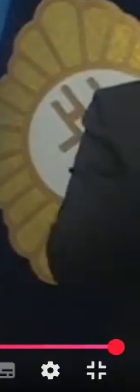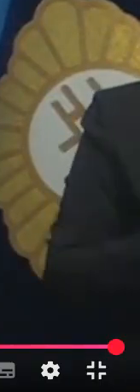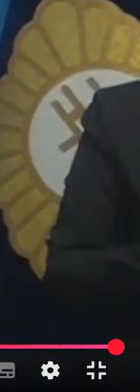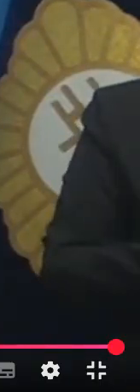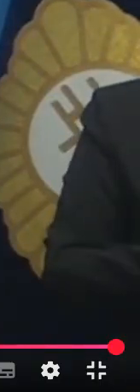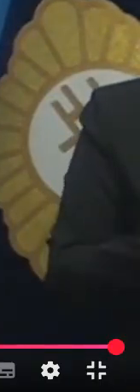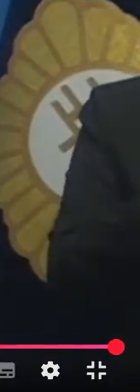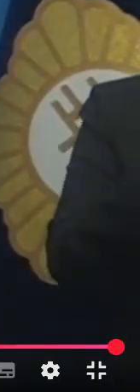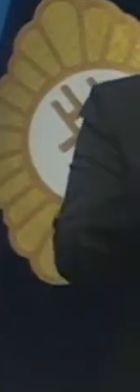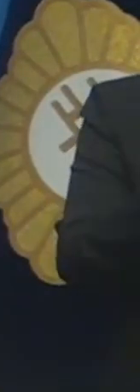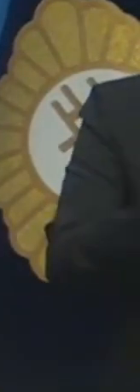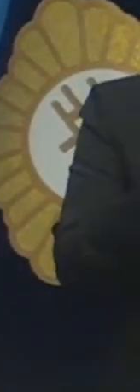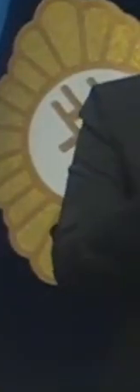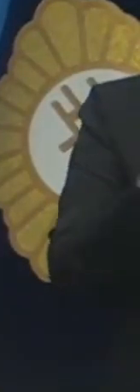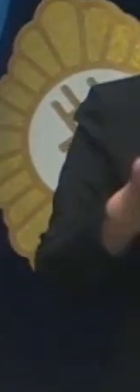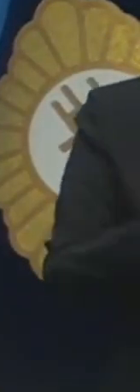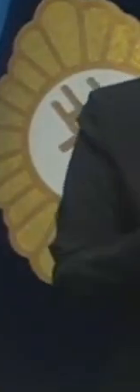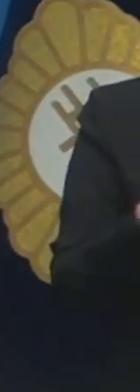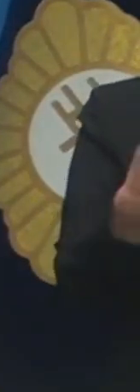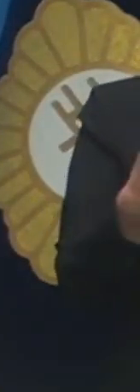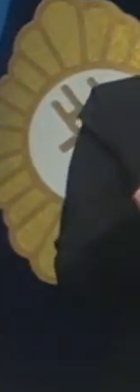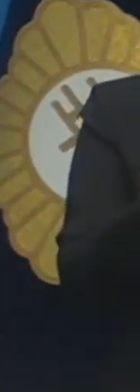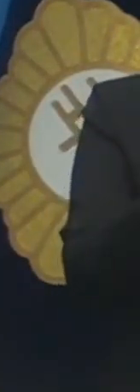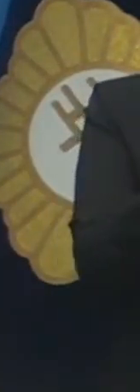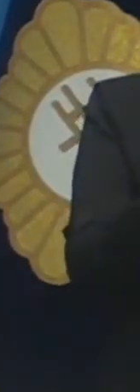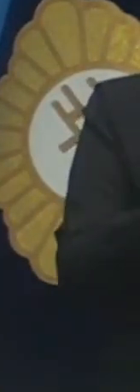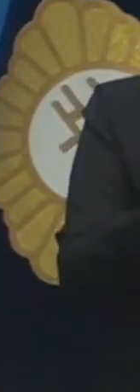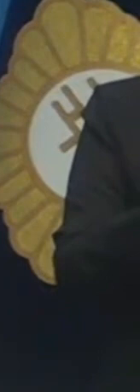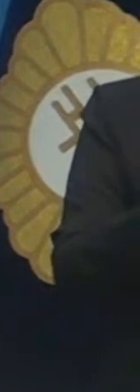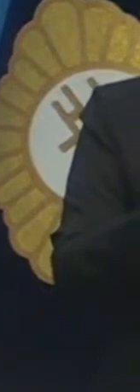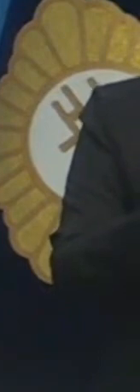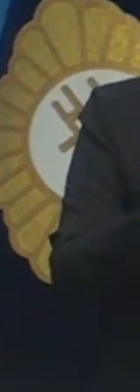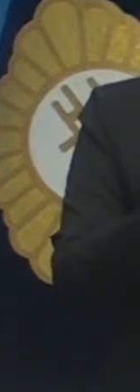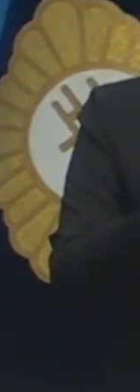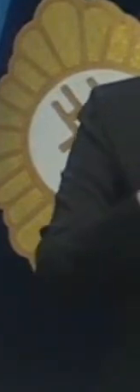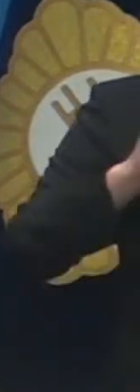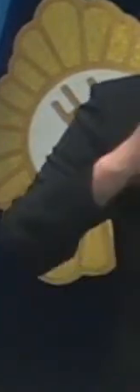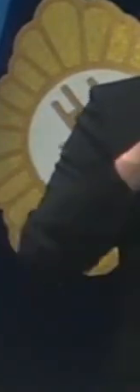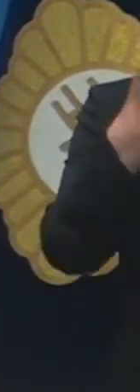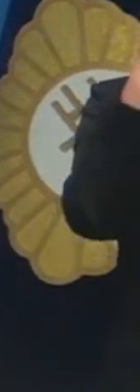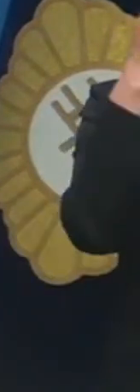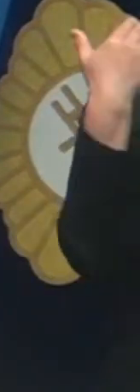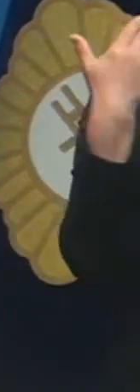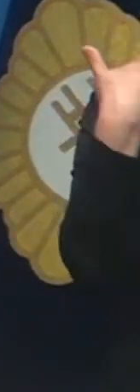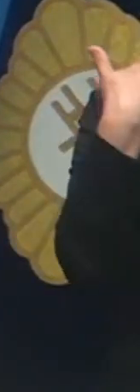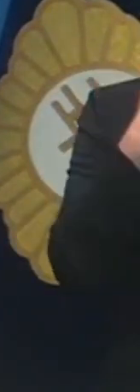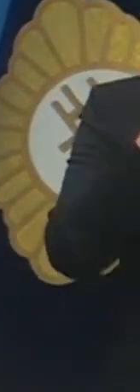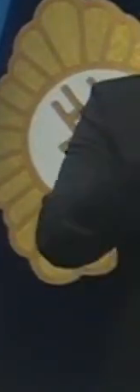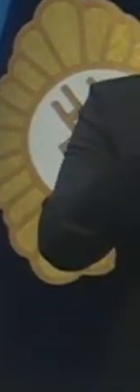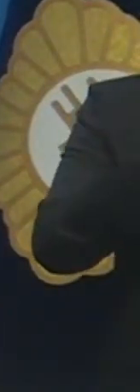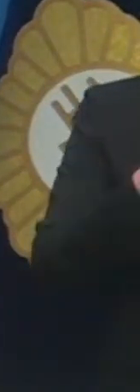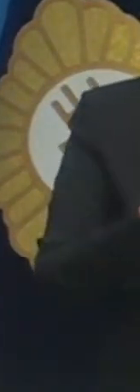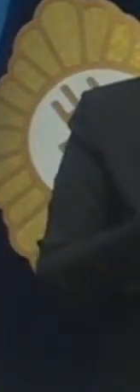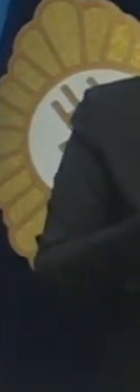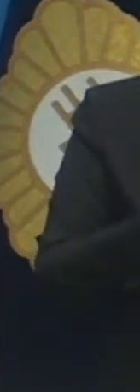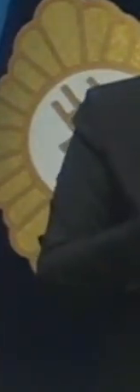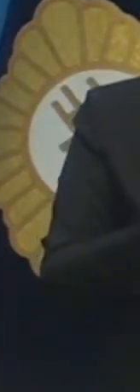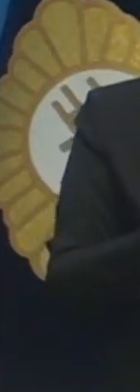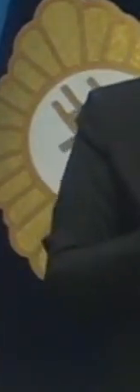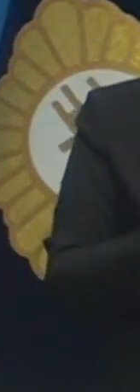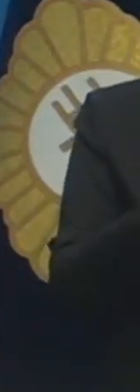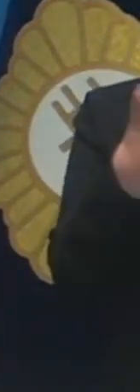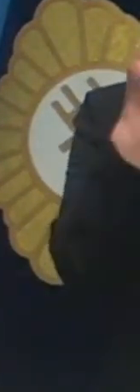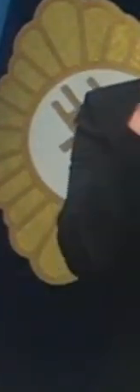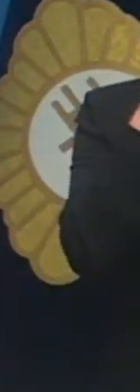그로부터 1년이 지난 2022년 8월 국민대는 김건희 논문 3편은